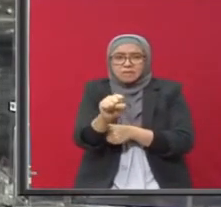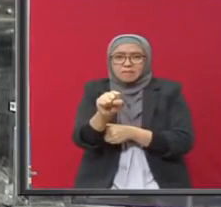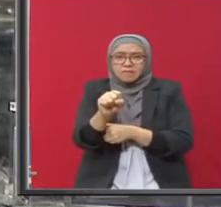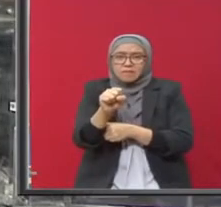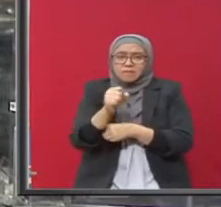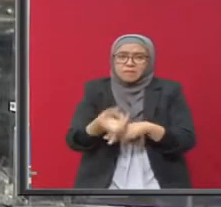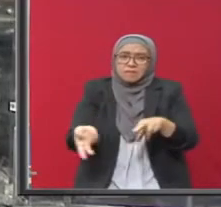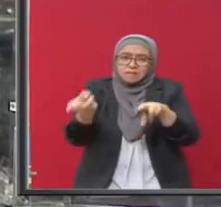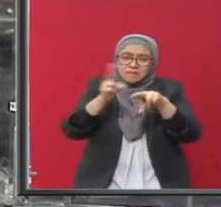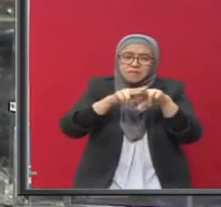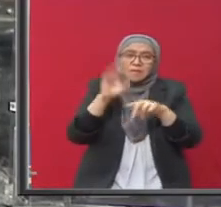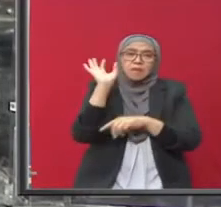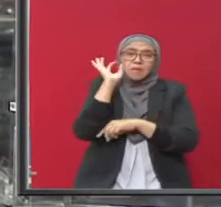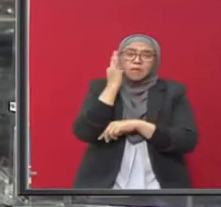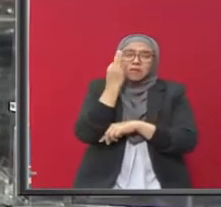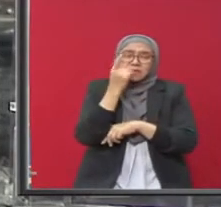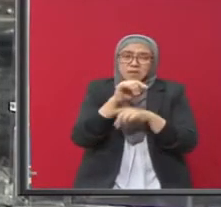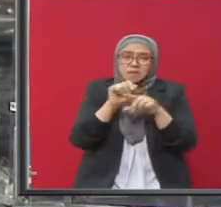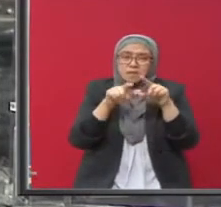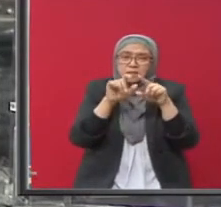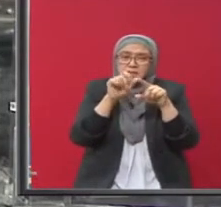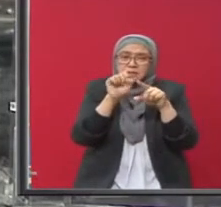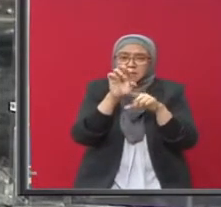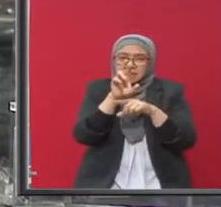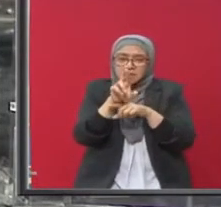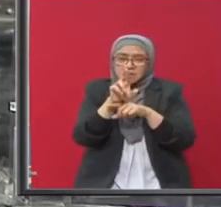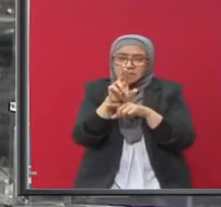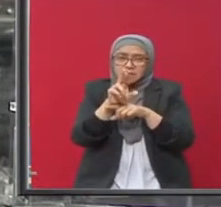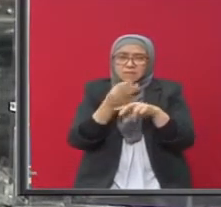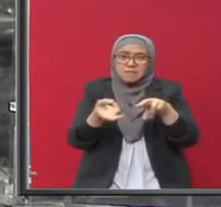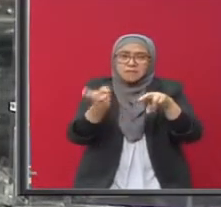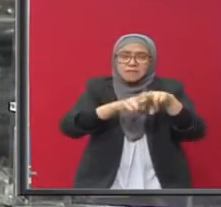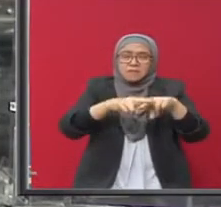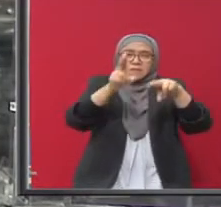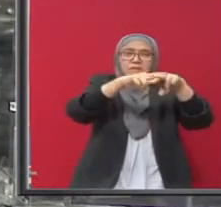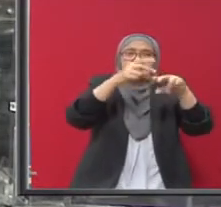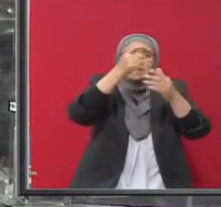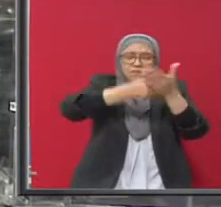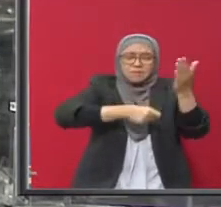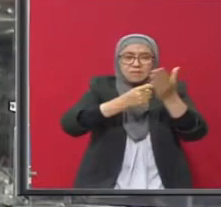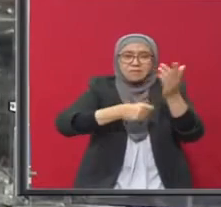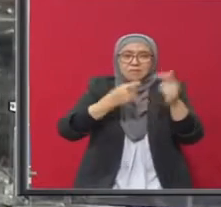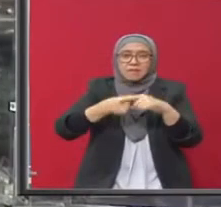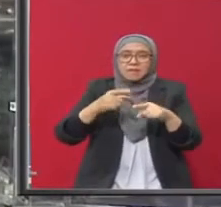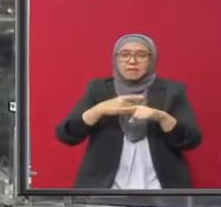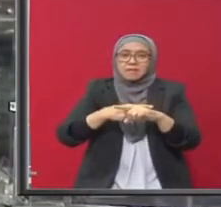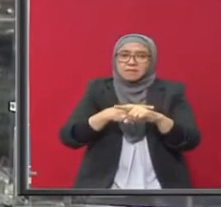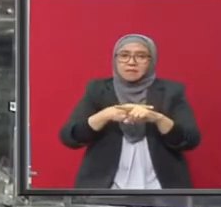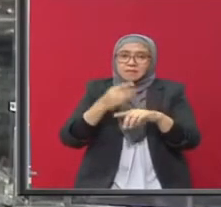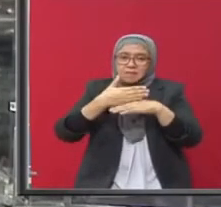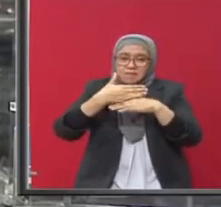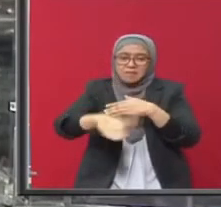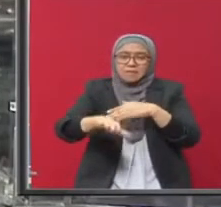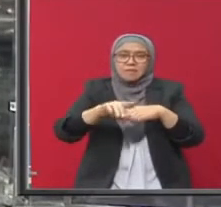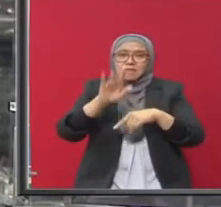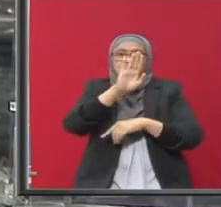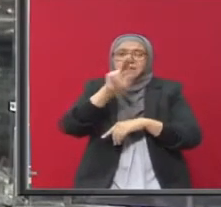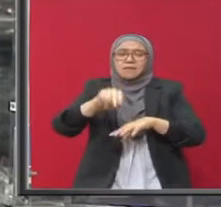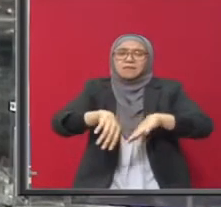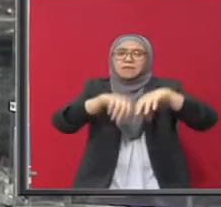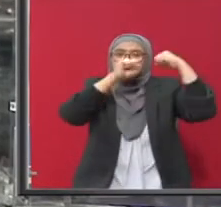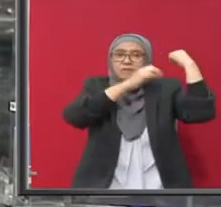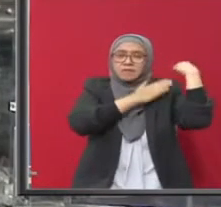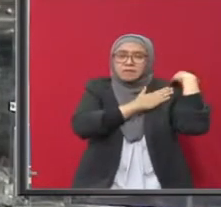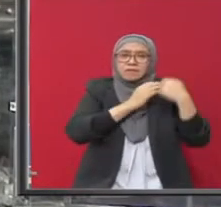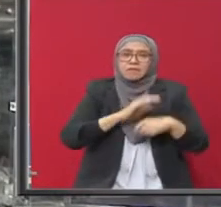meningkat harganya semenjak Kerajaan Perikatan Nasional mengambil alih kerajaan. Pada awal tahun 2020, harga